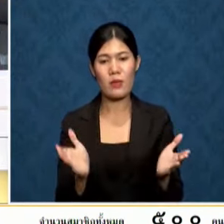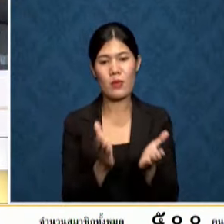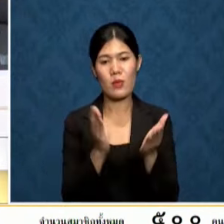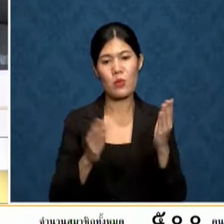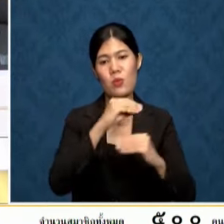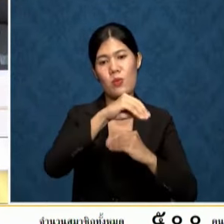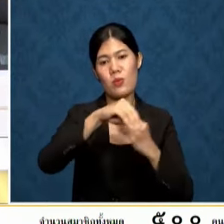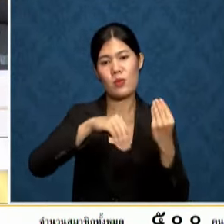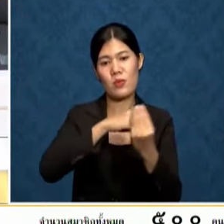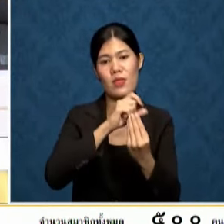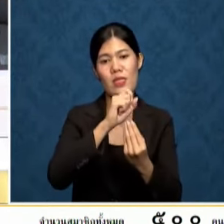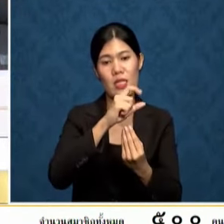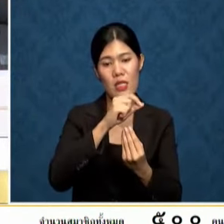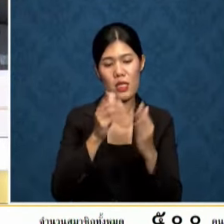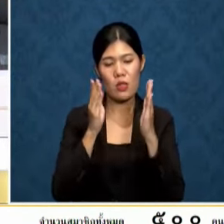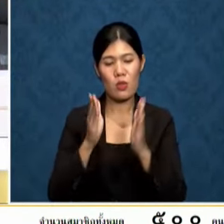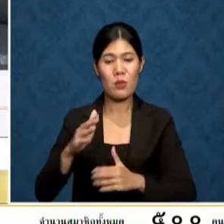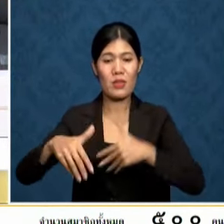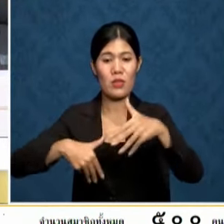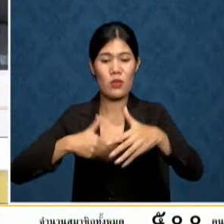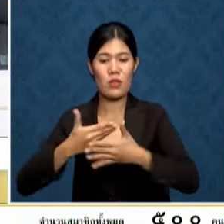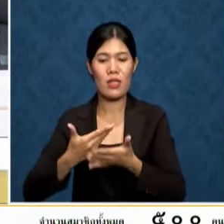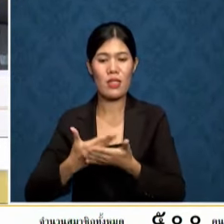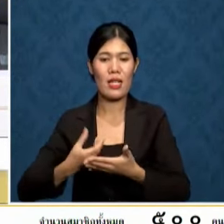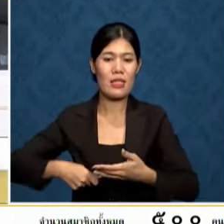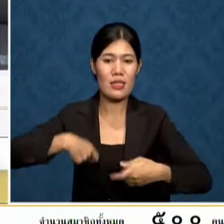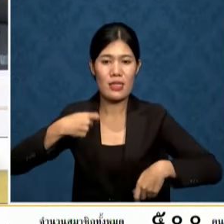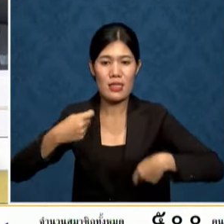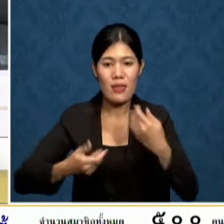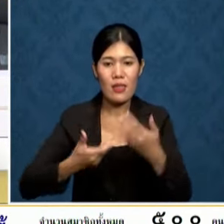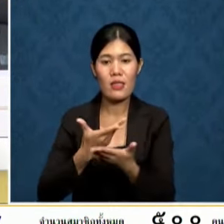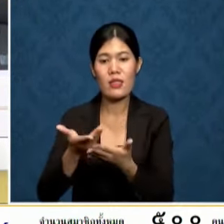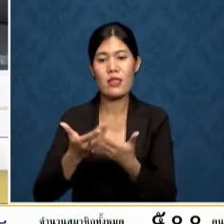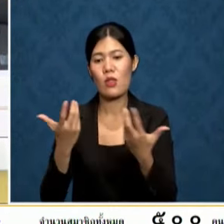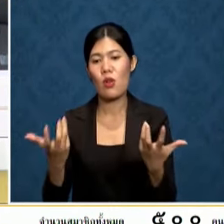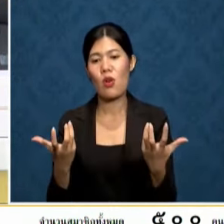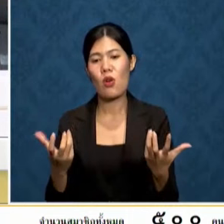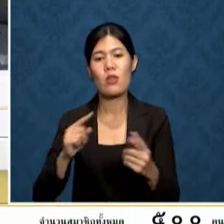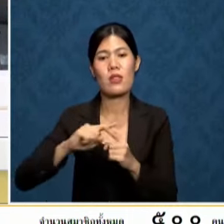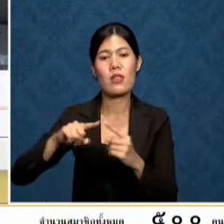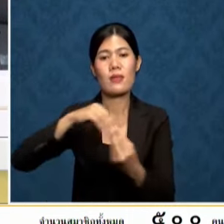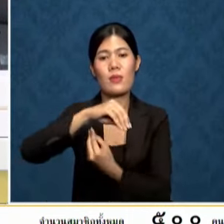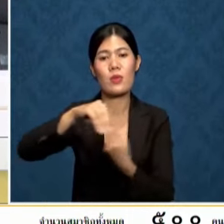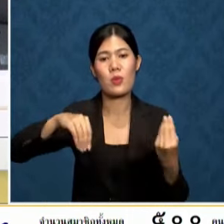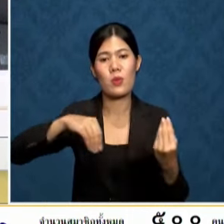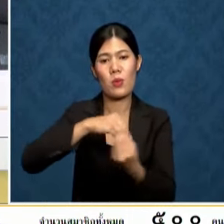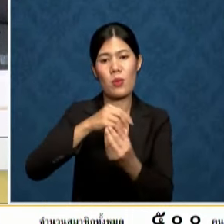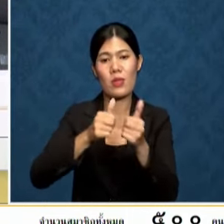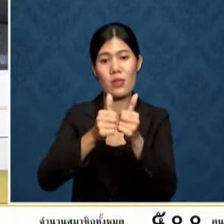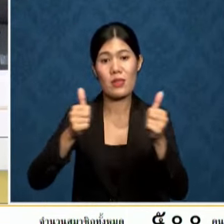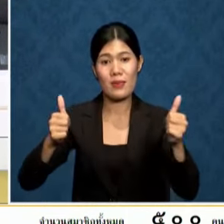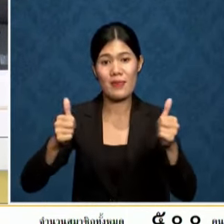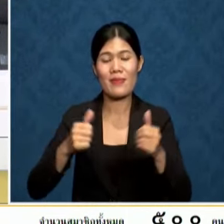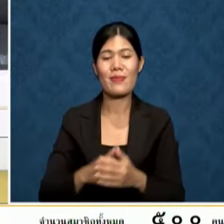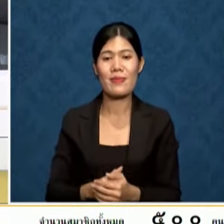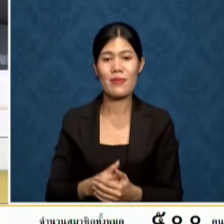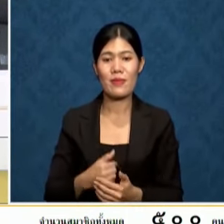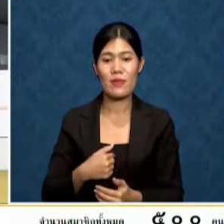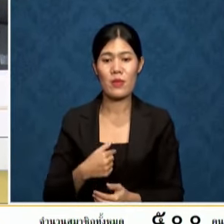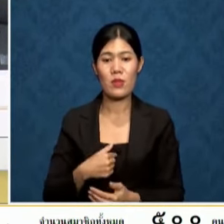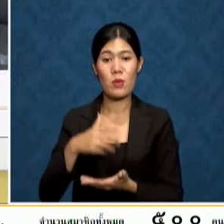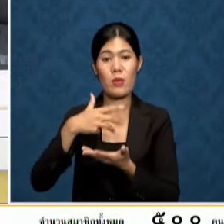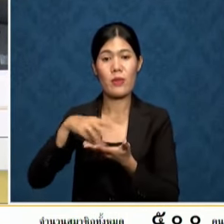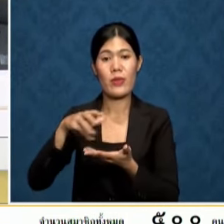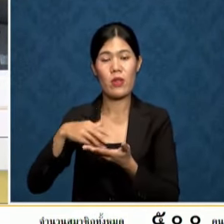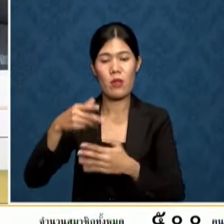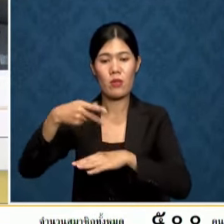ชนสามารถกลับมาจับฉ่ายใช้สอยให้เศรษฐกิจกลับมาหมุนเวียนอีกครั้งประเด็นสุดท้ายที่ผมอยากจะเรียนต่อท่านประธานผ่านไปยังเพื่อน